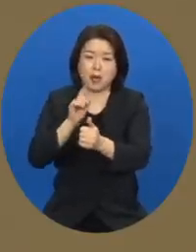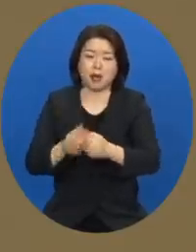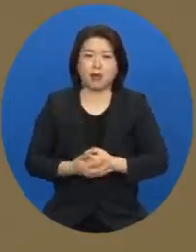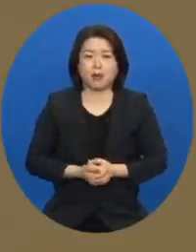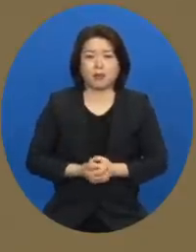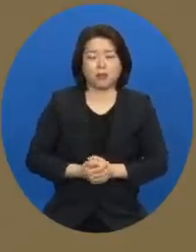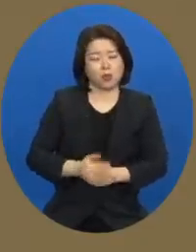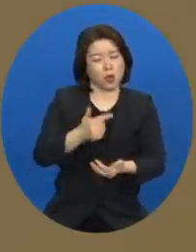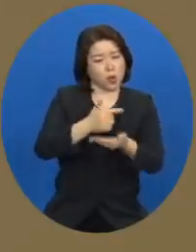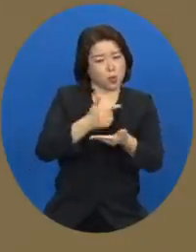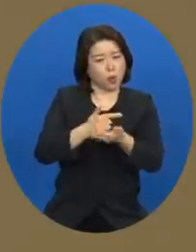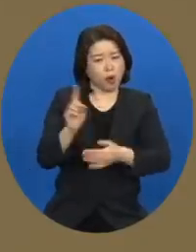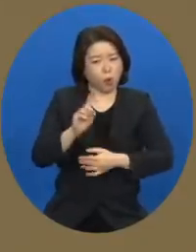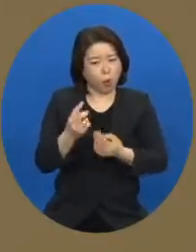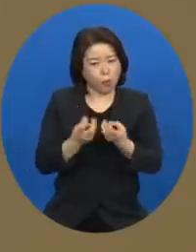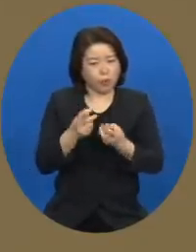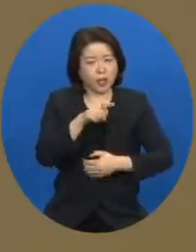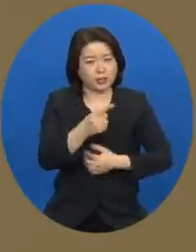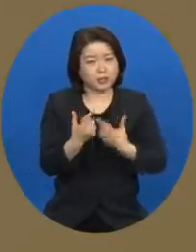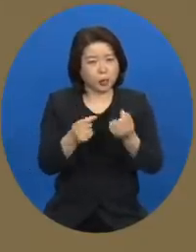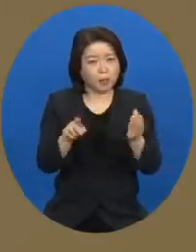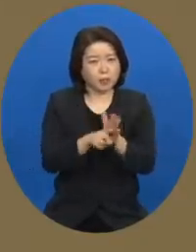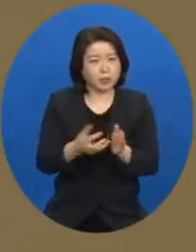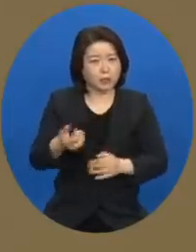노아가 어떻게 그런 믿음을 가졌을까요?